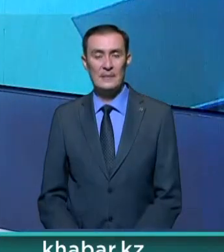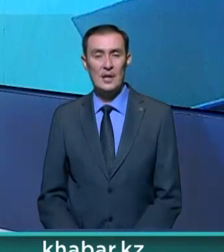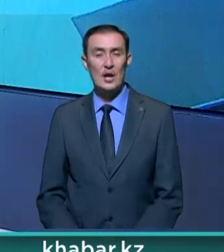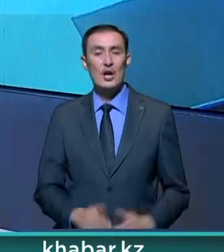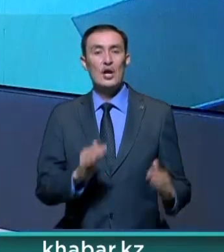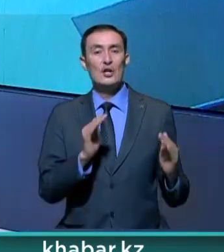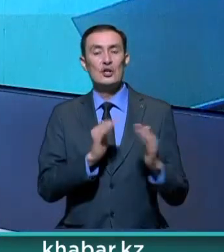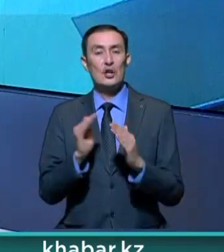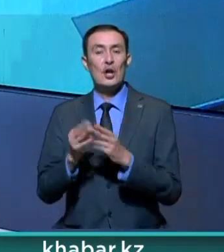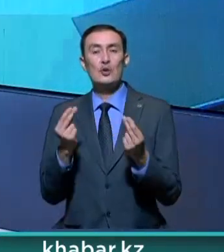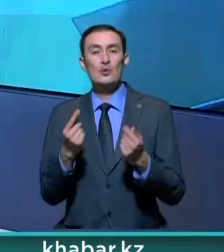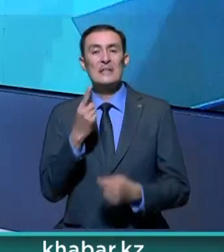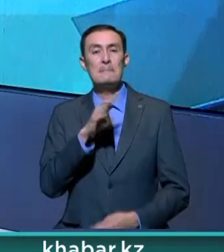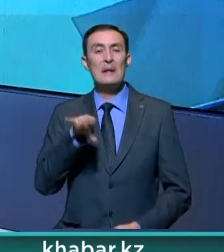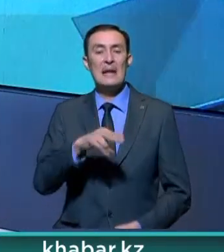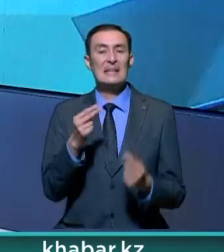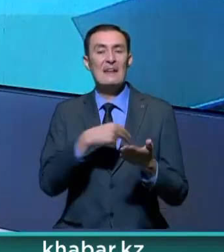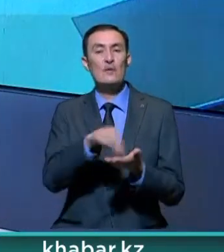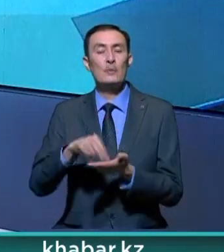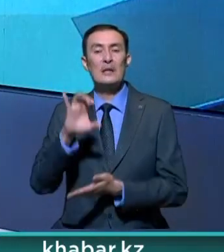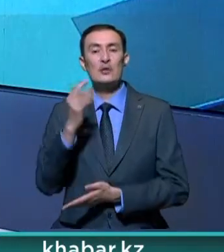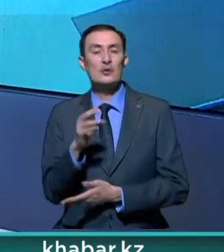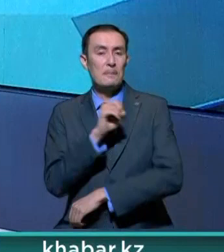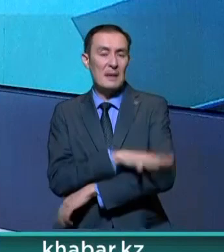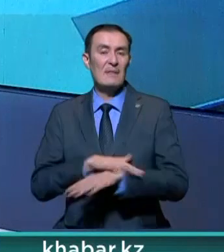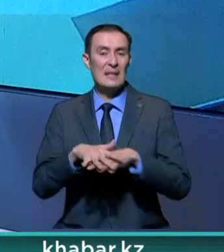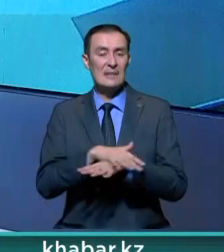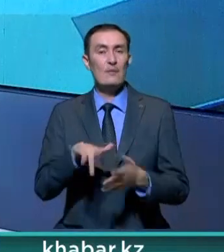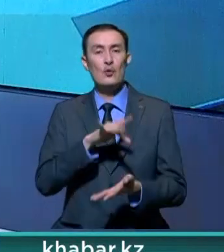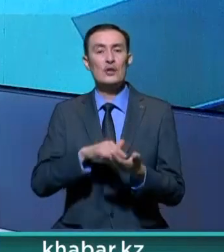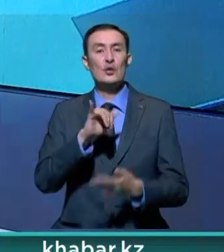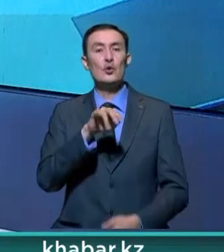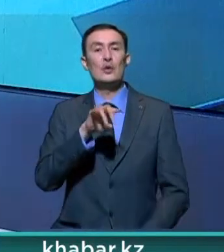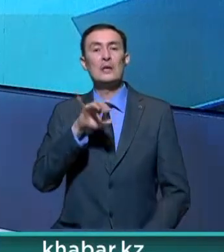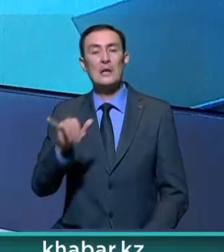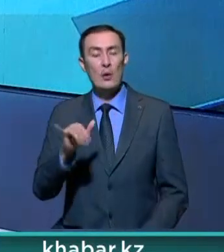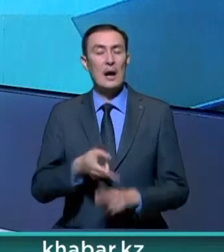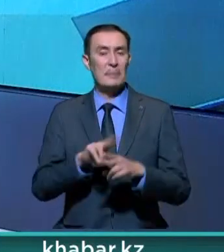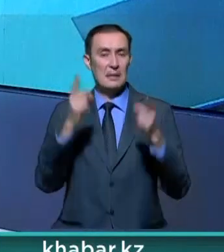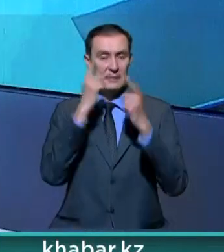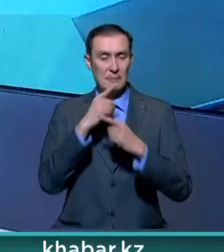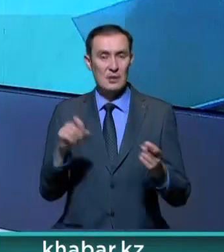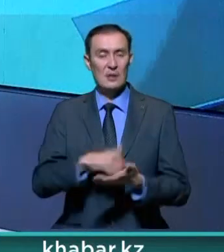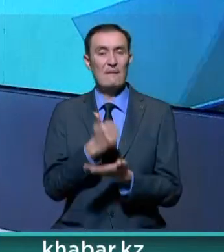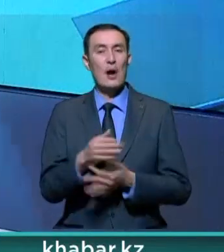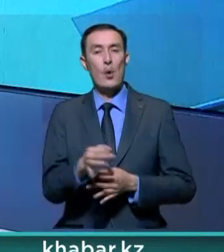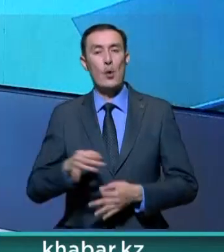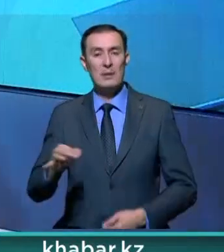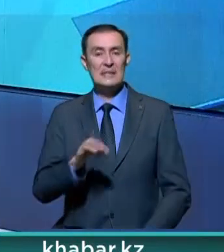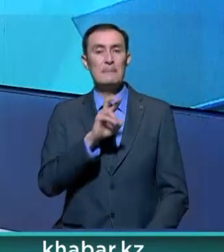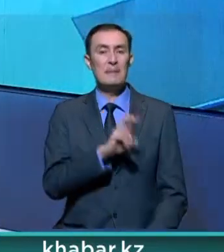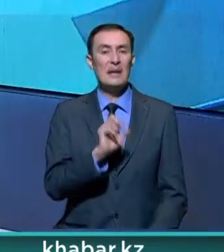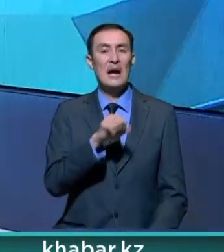Жилье на сумму почти в 1 000 000 000 тенге выкупят для социально уязвимых слоев населения в области Улытау. Об этом сообщил сегодня глава региона